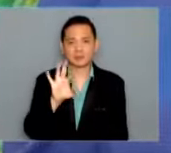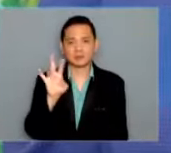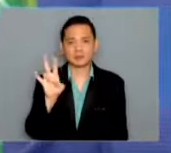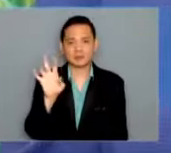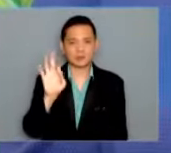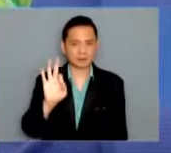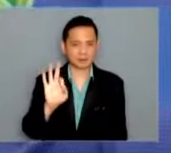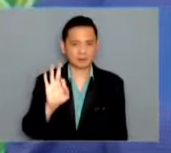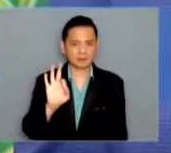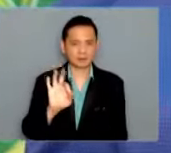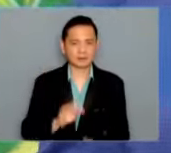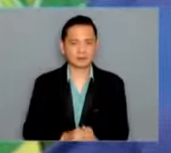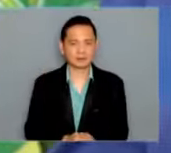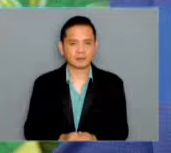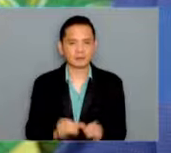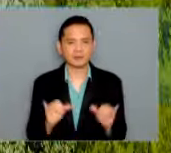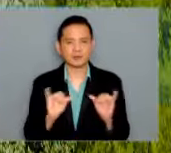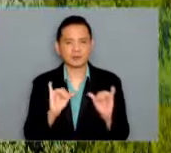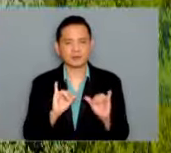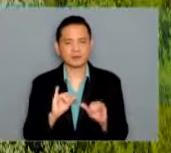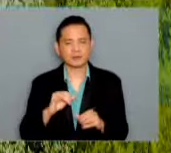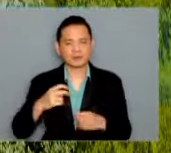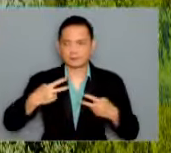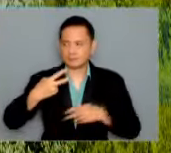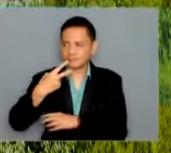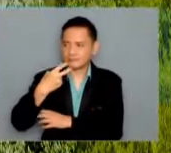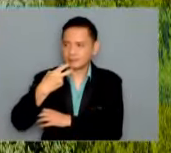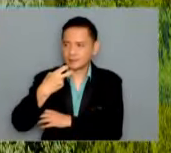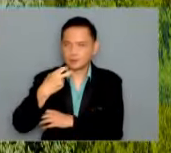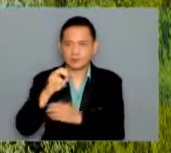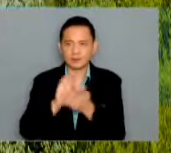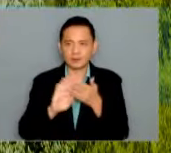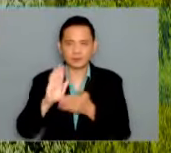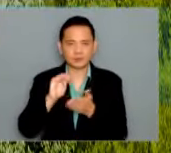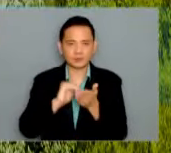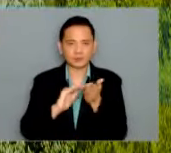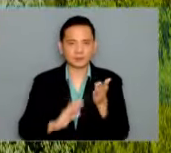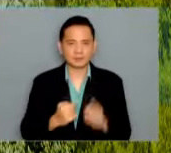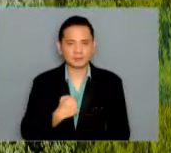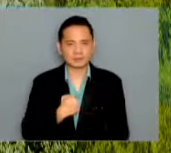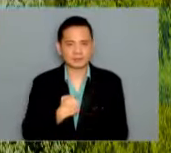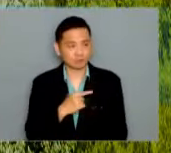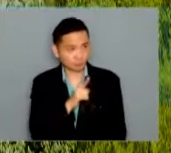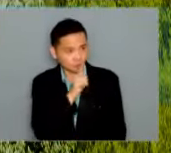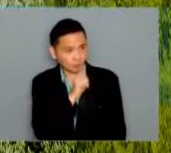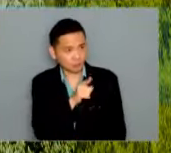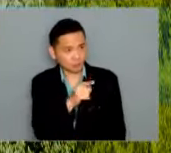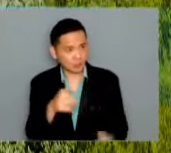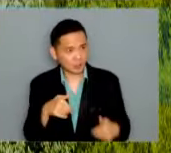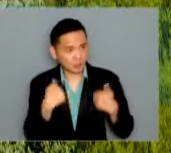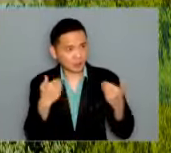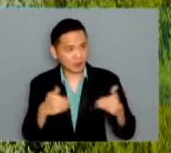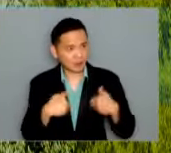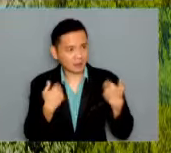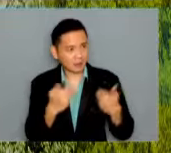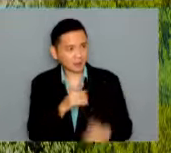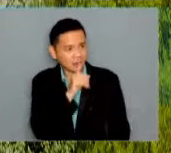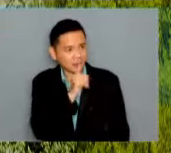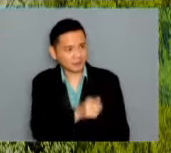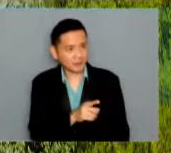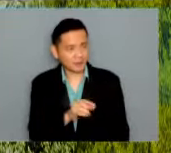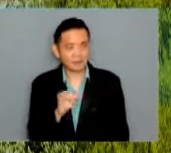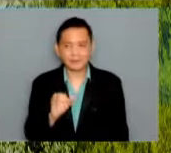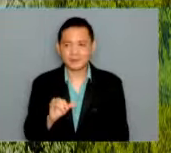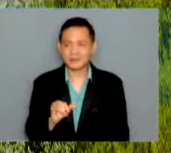1979. I was on my second year college. You look super young, ma'am! Thank